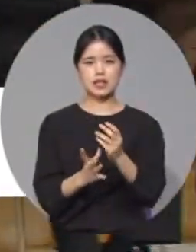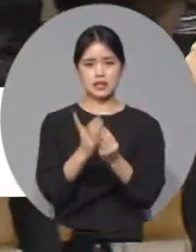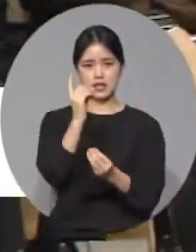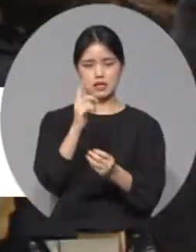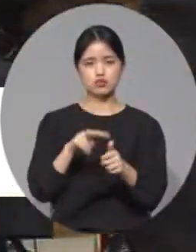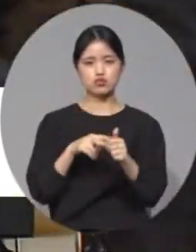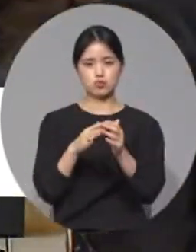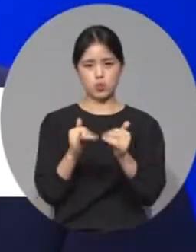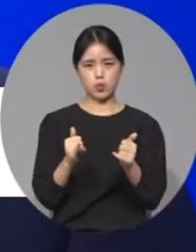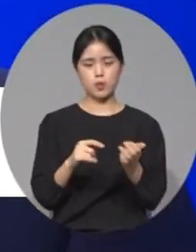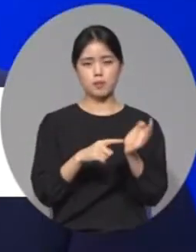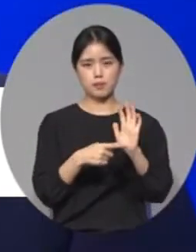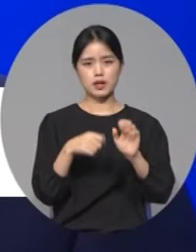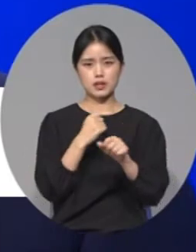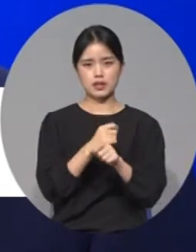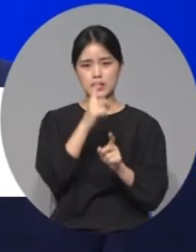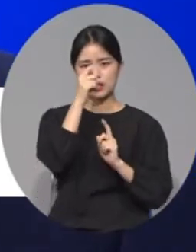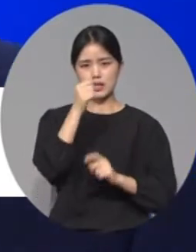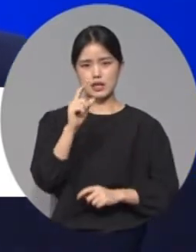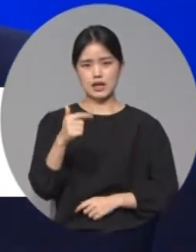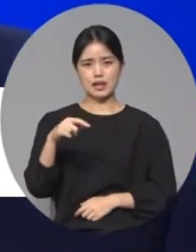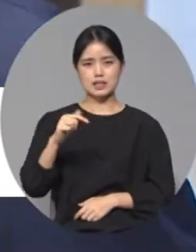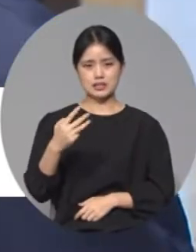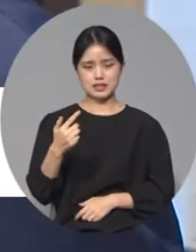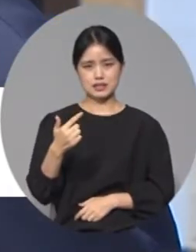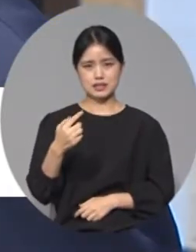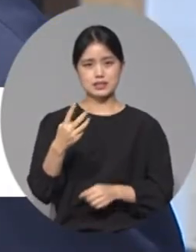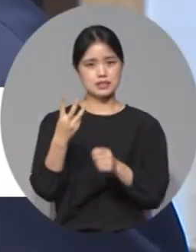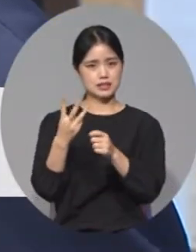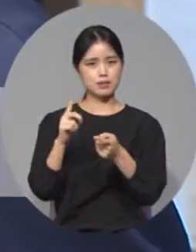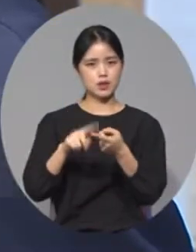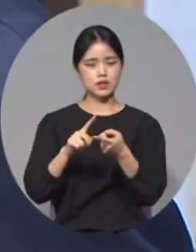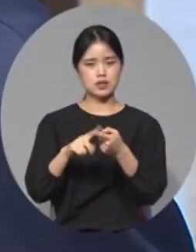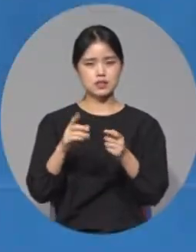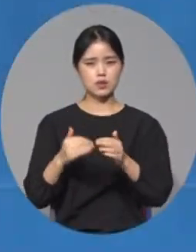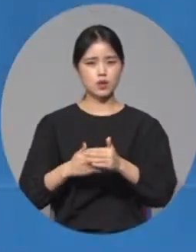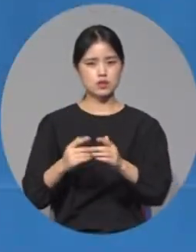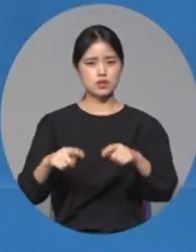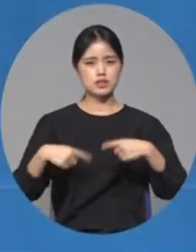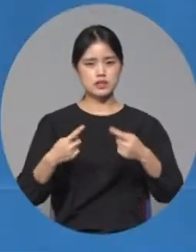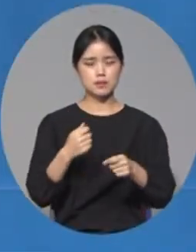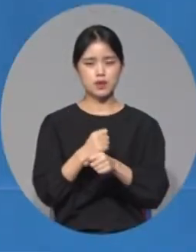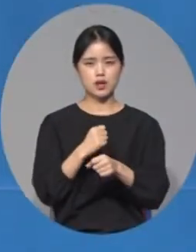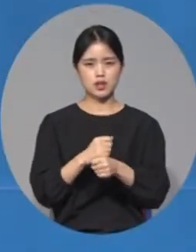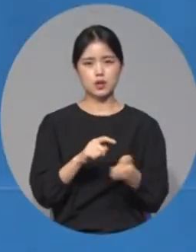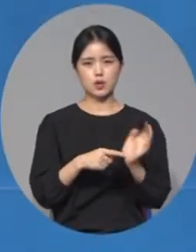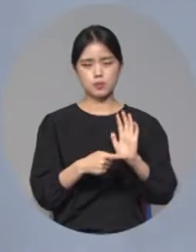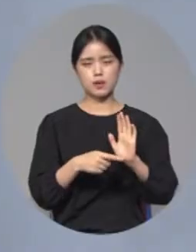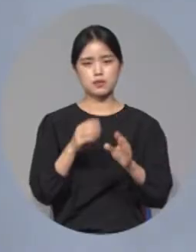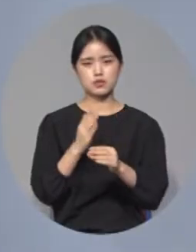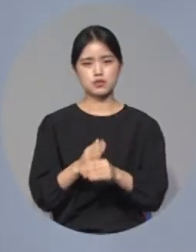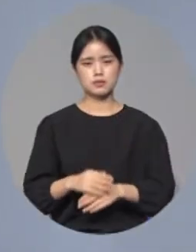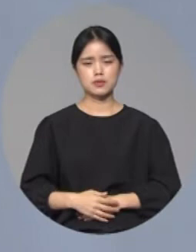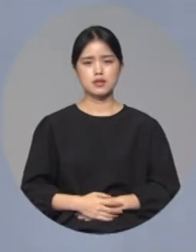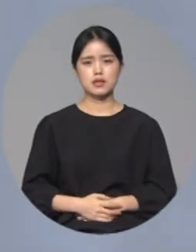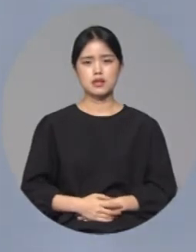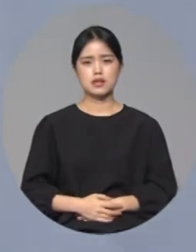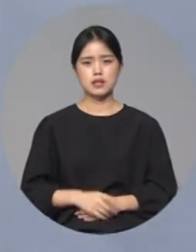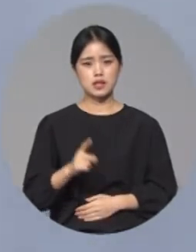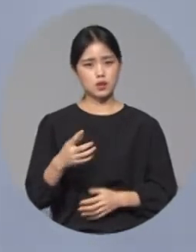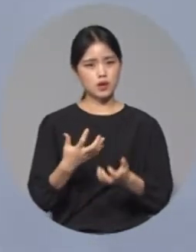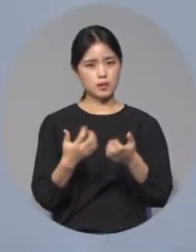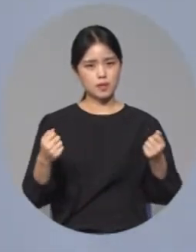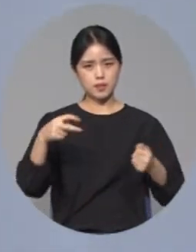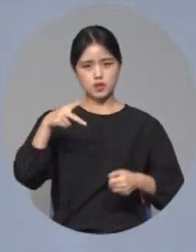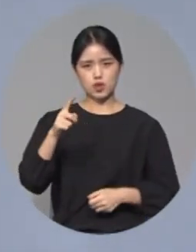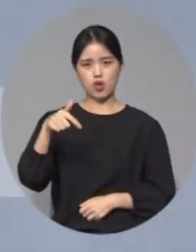가운데 이한근, 차상철, 천호성 3명은 이 과정에 참여하겠다고 밝힌 상황입니다. 이와는 별도로